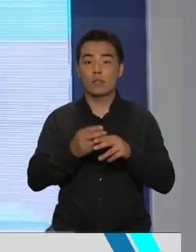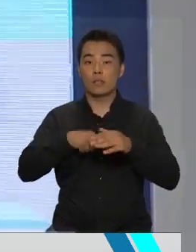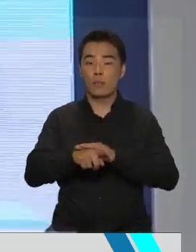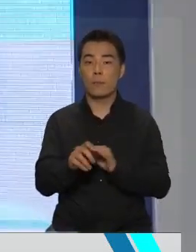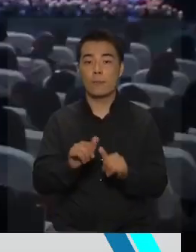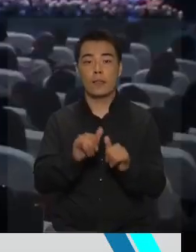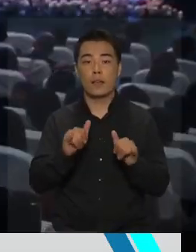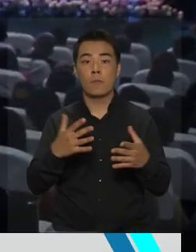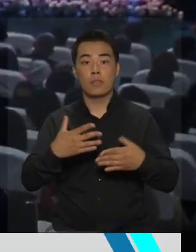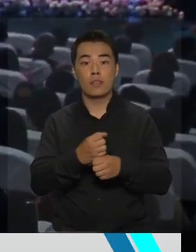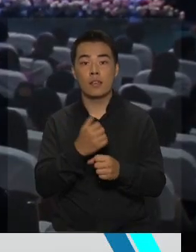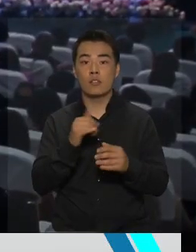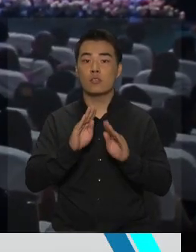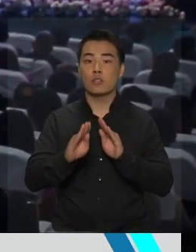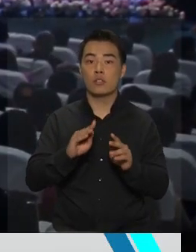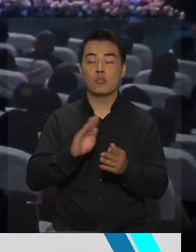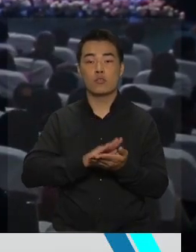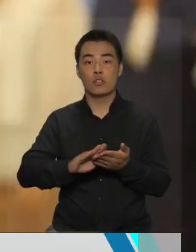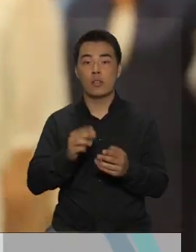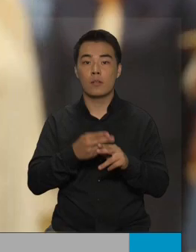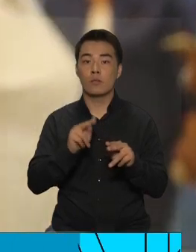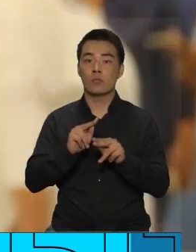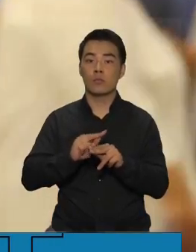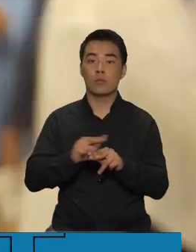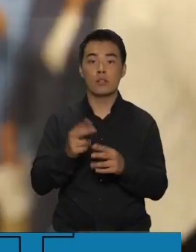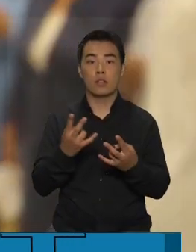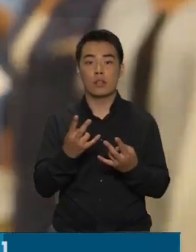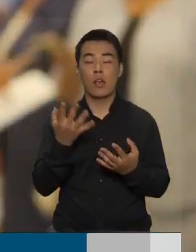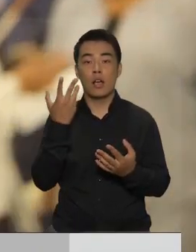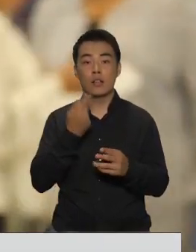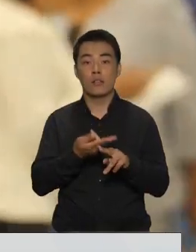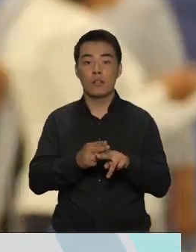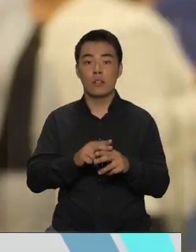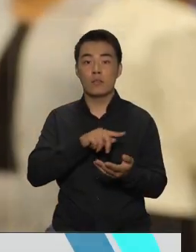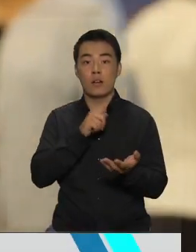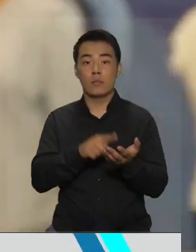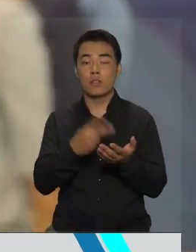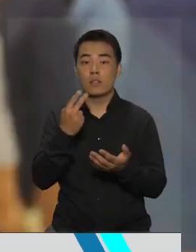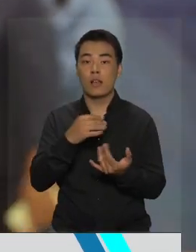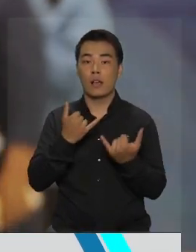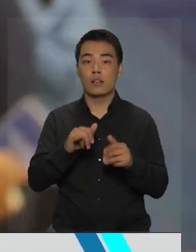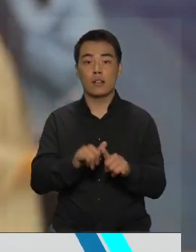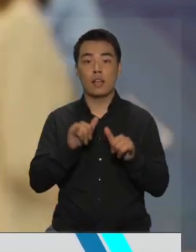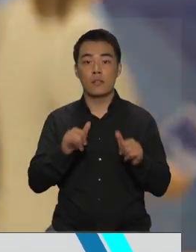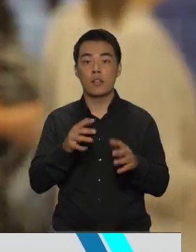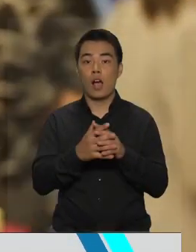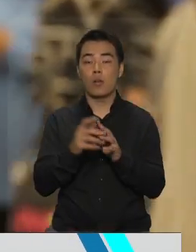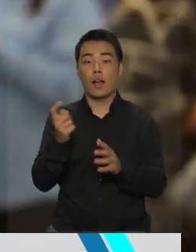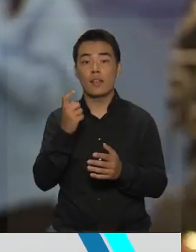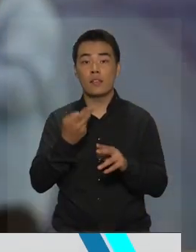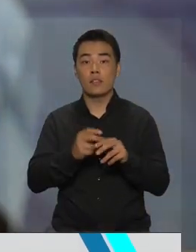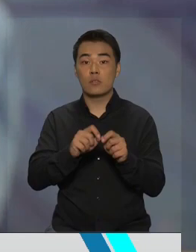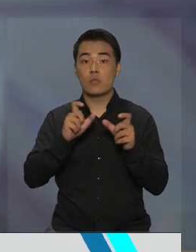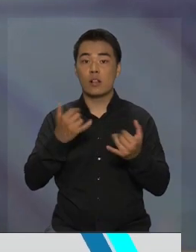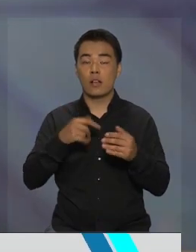бөлігі шағын жинақталған және ауылдық жерлерде орналасқан. Екі күн бойы біз ауыл мектебінің дамуына цифрлық компонентті қалай